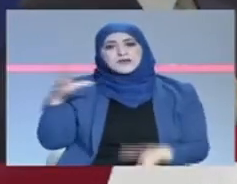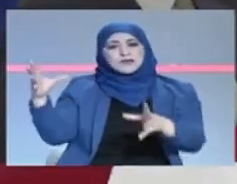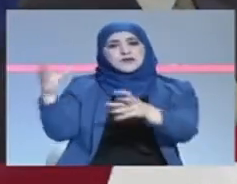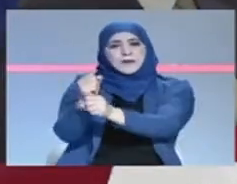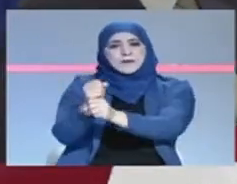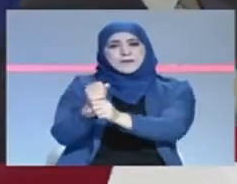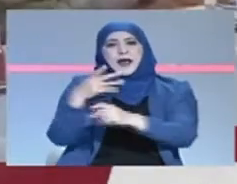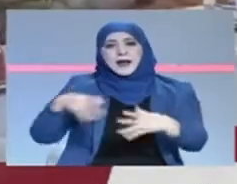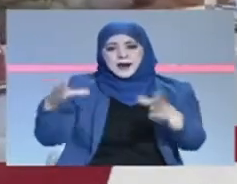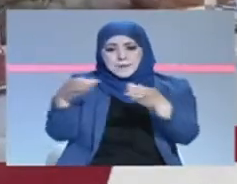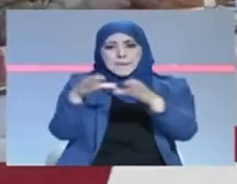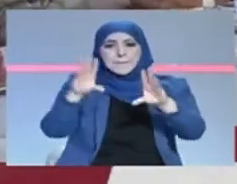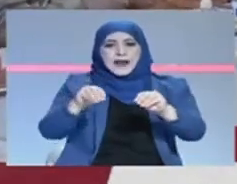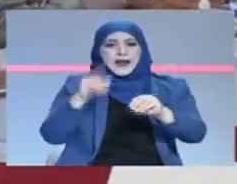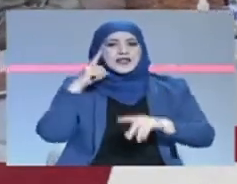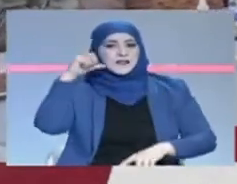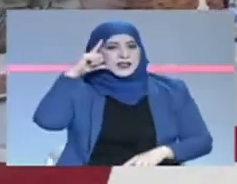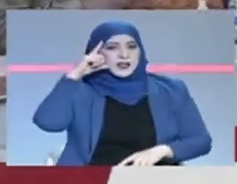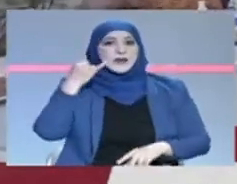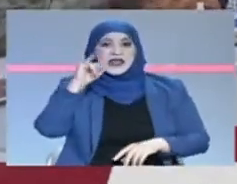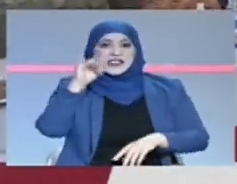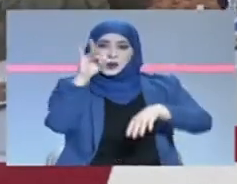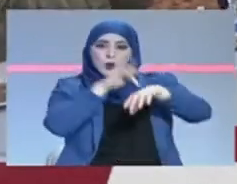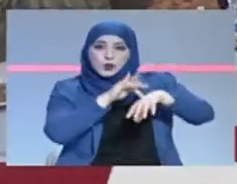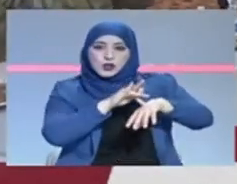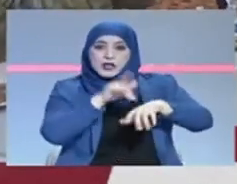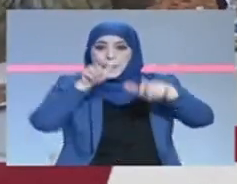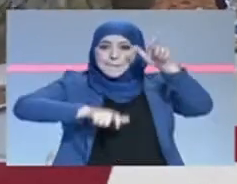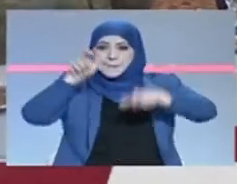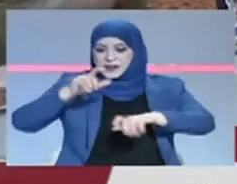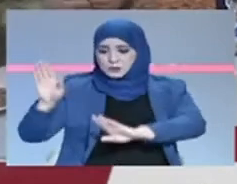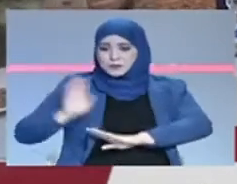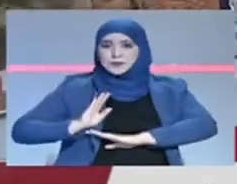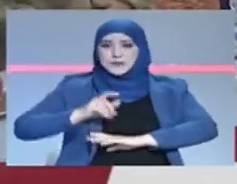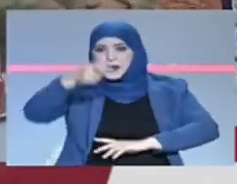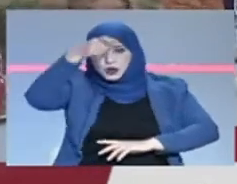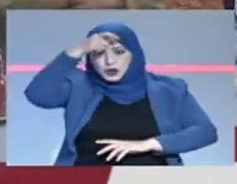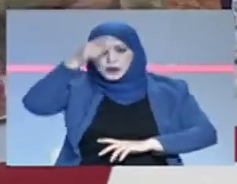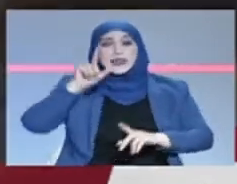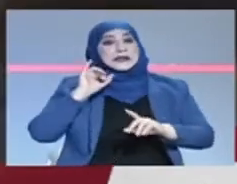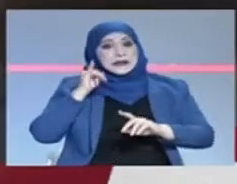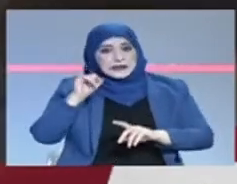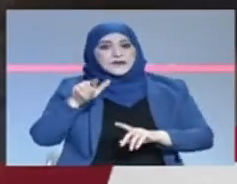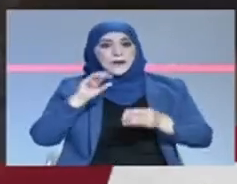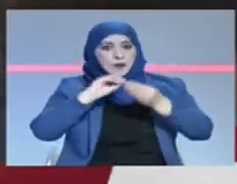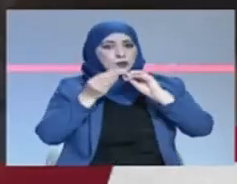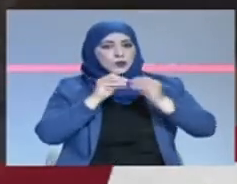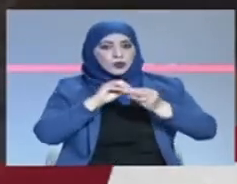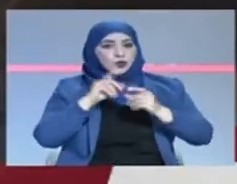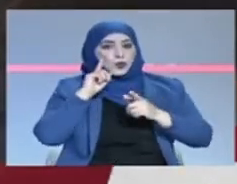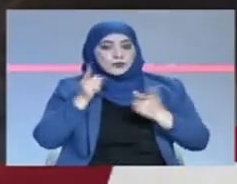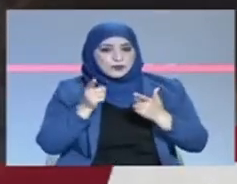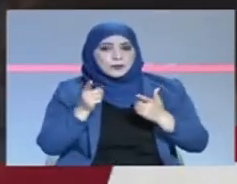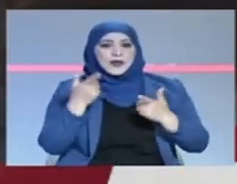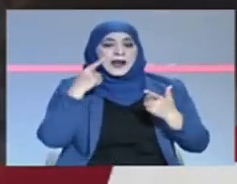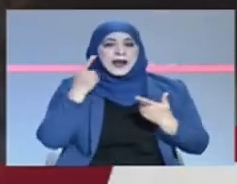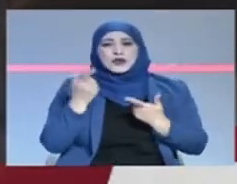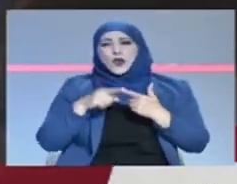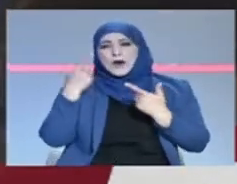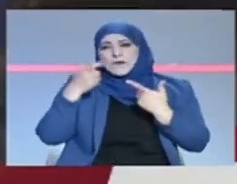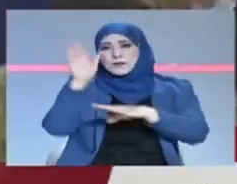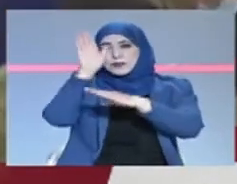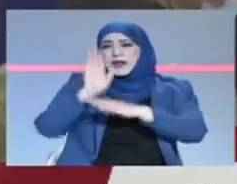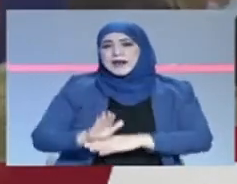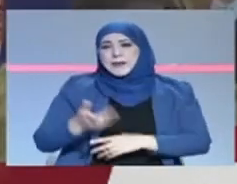شرق ليبيا في حال استهداف وحداتها العسكرية، مؤكدة أن قوات حفتر وأنصاره ستكون أهدافا مشروعة إذا